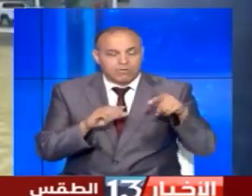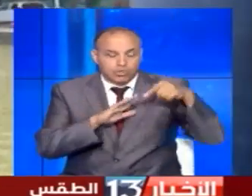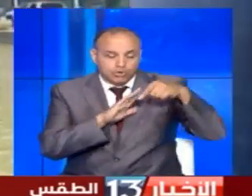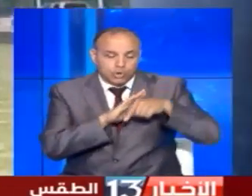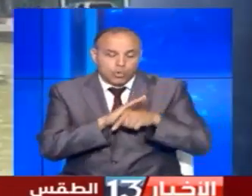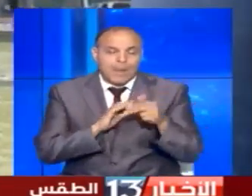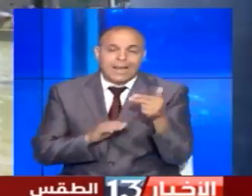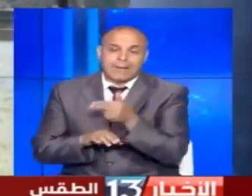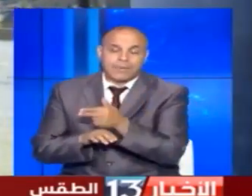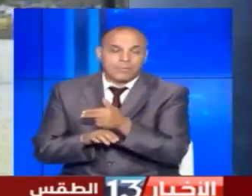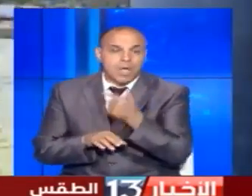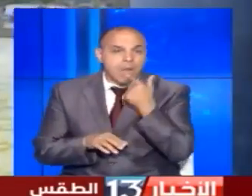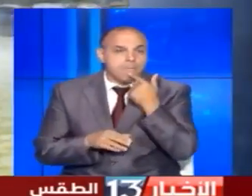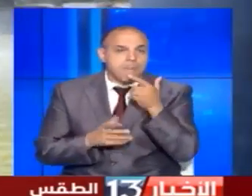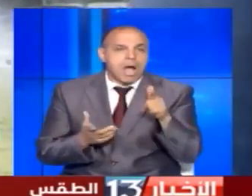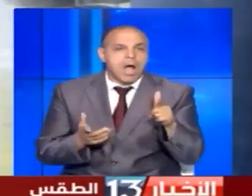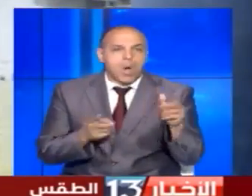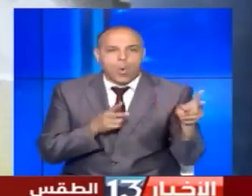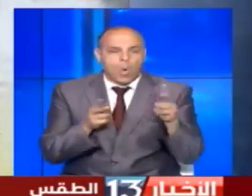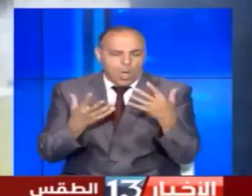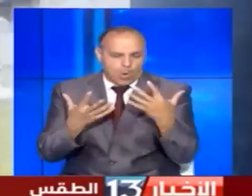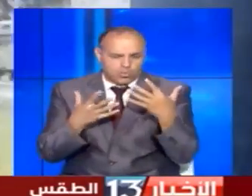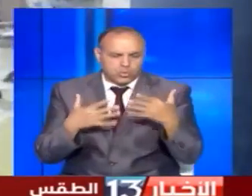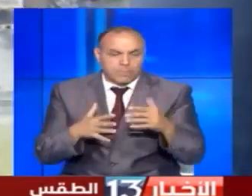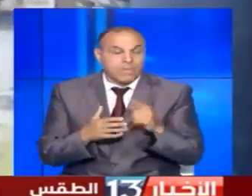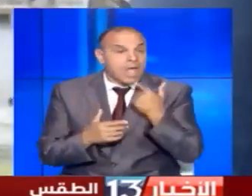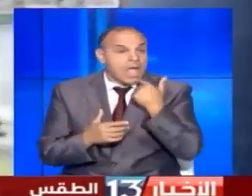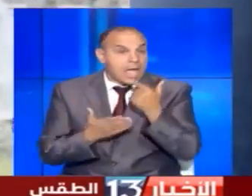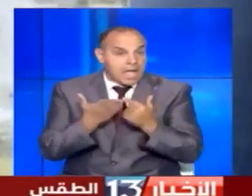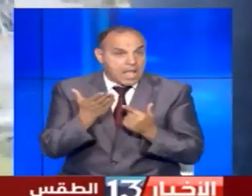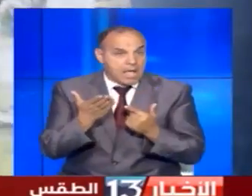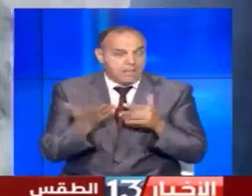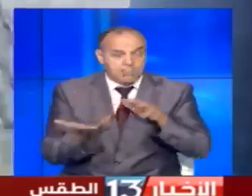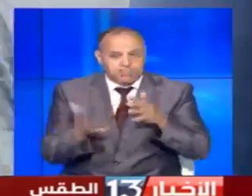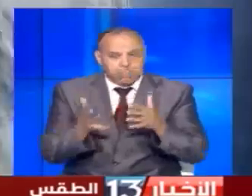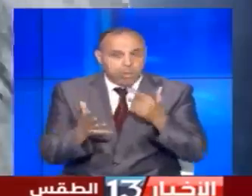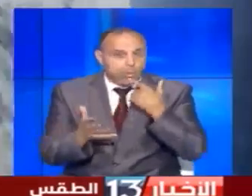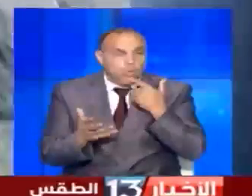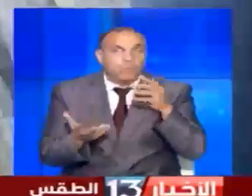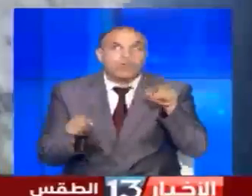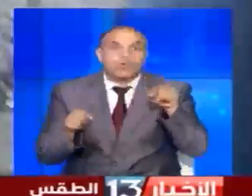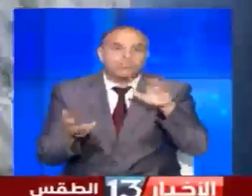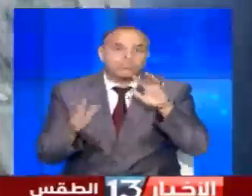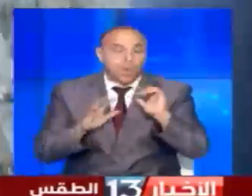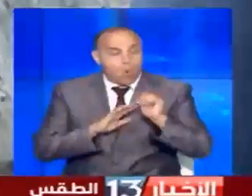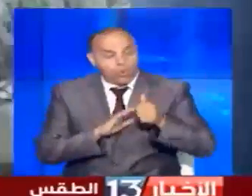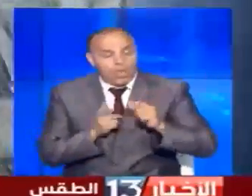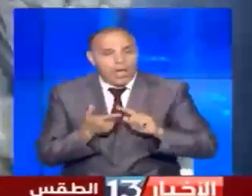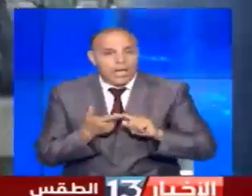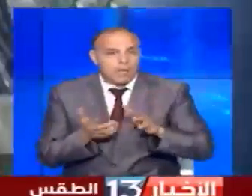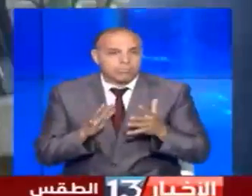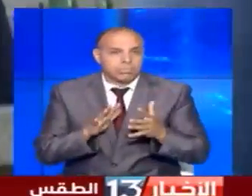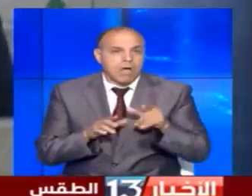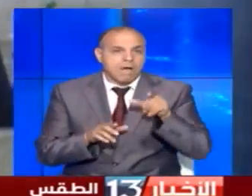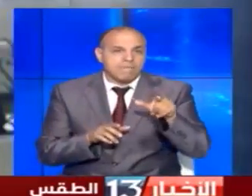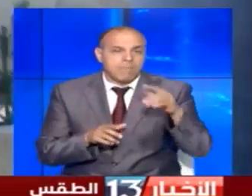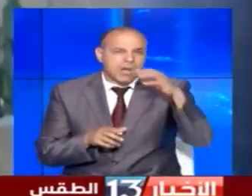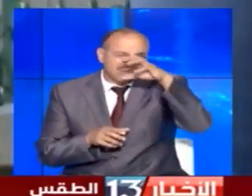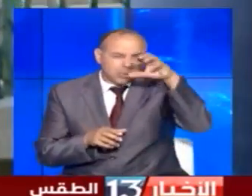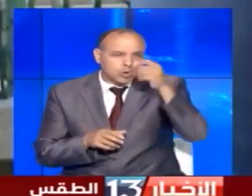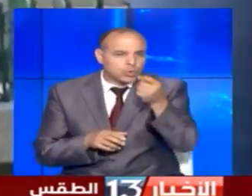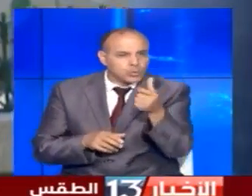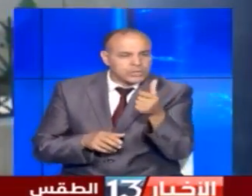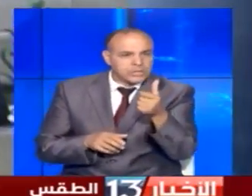بالجنوب الغربي مع ظهور أشهيلي. وتشير التوقعات الجوية اليوم غد إلى ظهور سحب